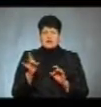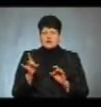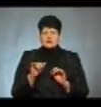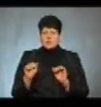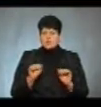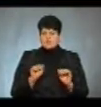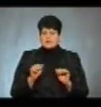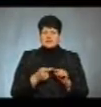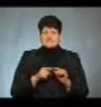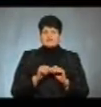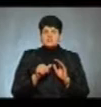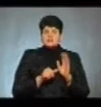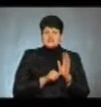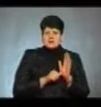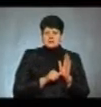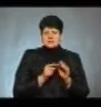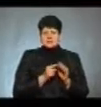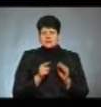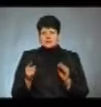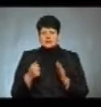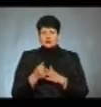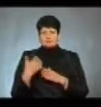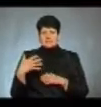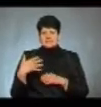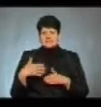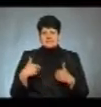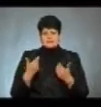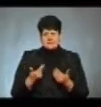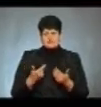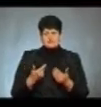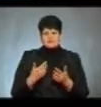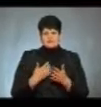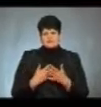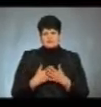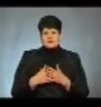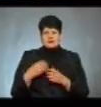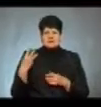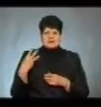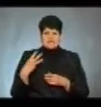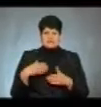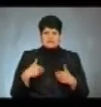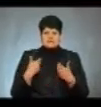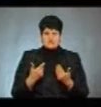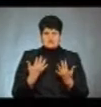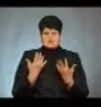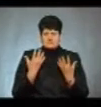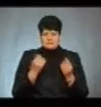управліннях це від 16 до 50 звернень. Ну, в середньому десь так 30 звернень за цих пару